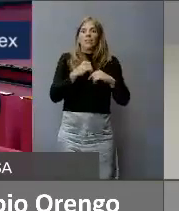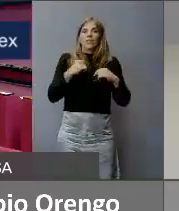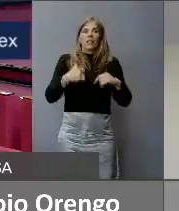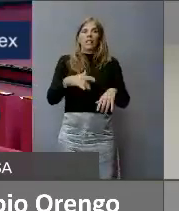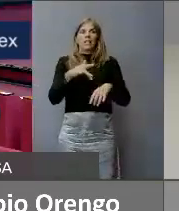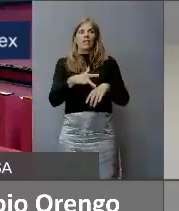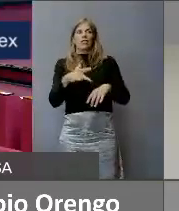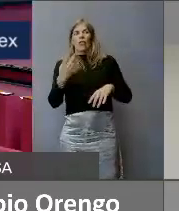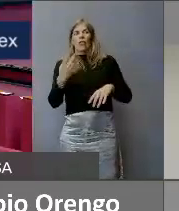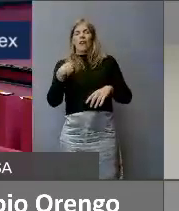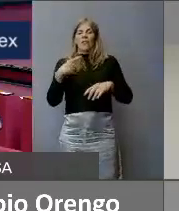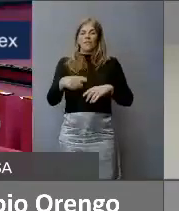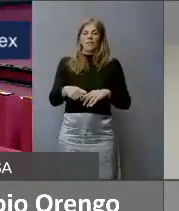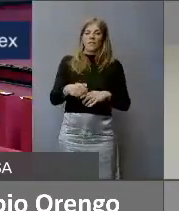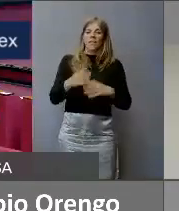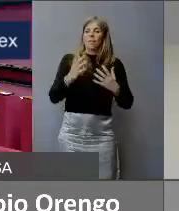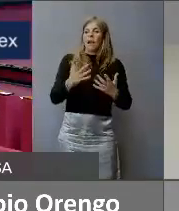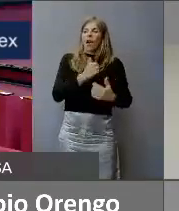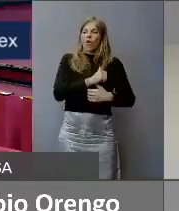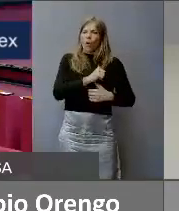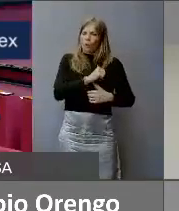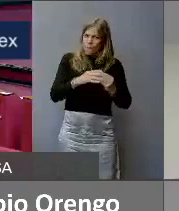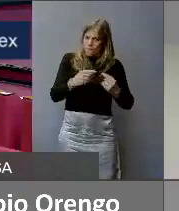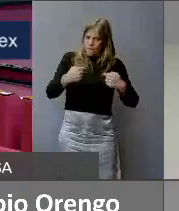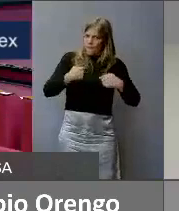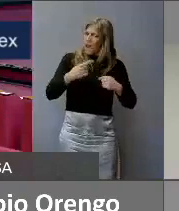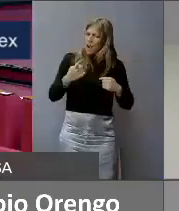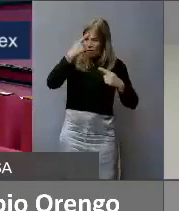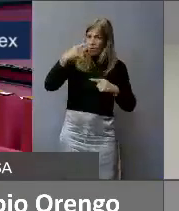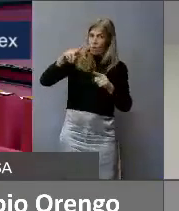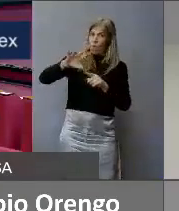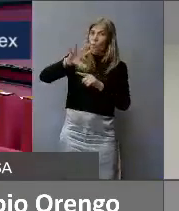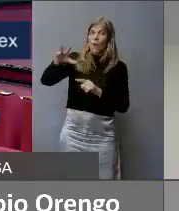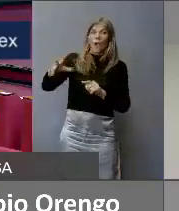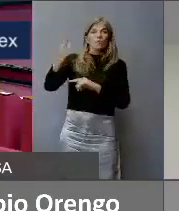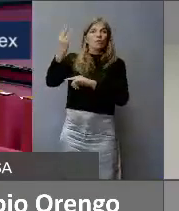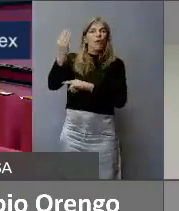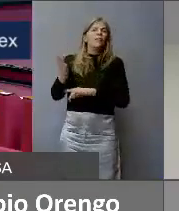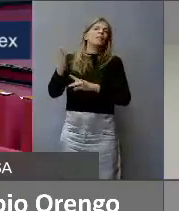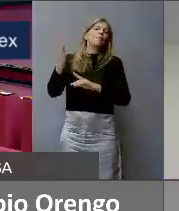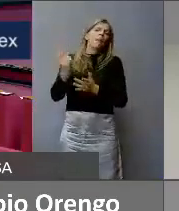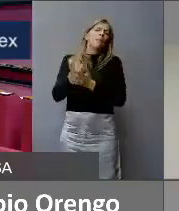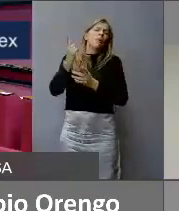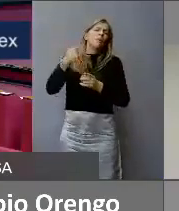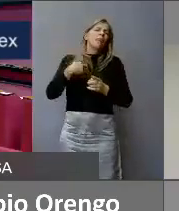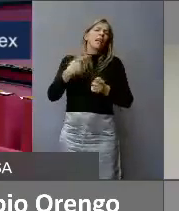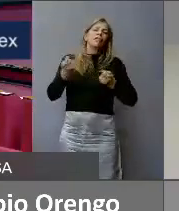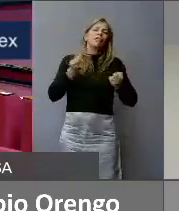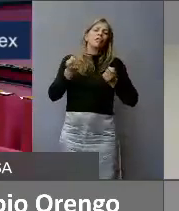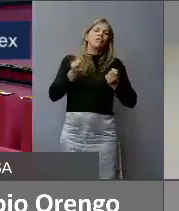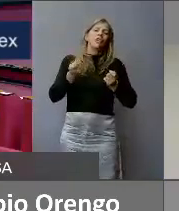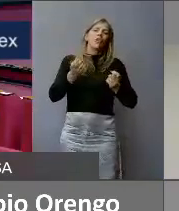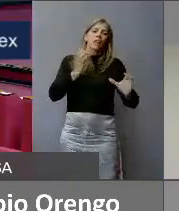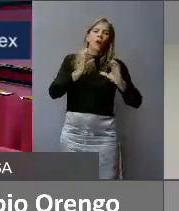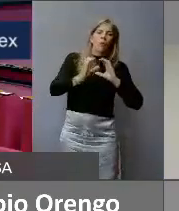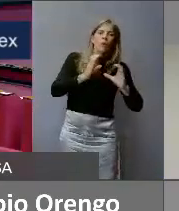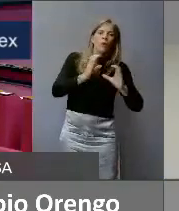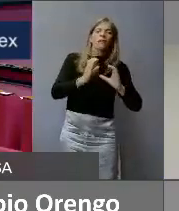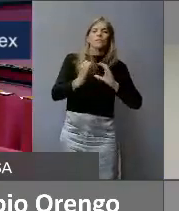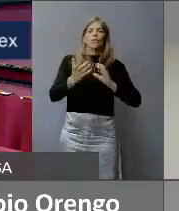a colui che esegue l'opera credo che abbia ruolo importante di gestione della comunicazione e dei rapporti tra cittadini e